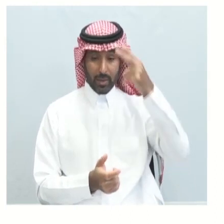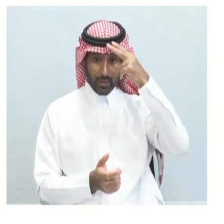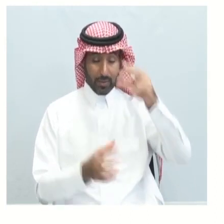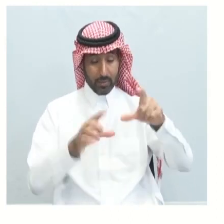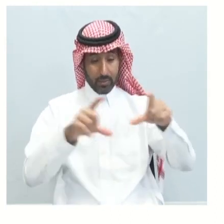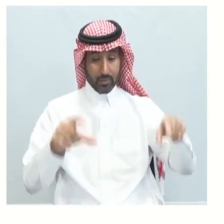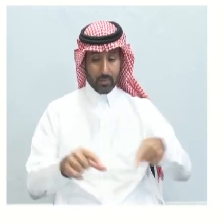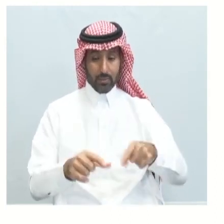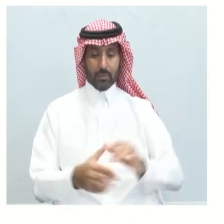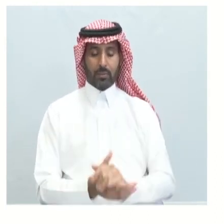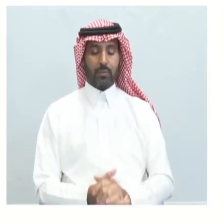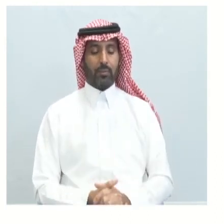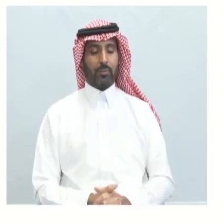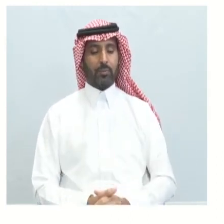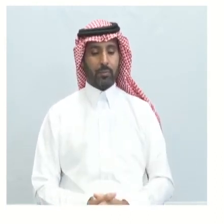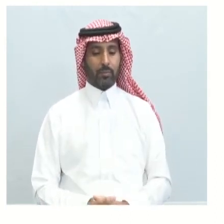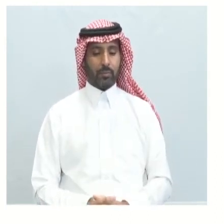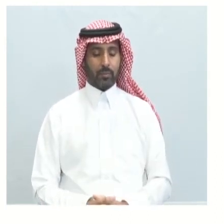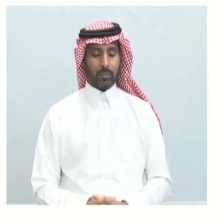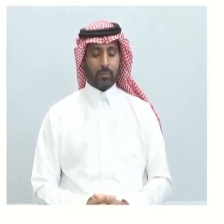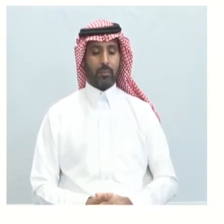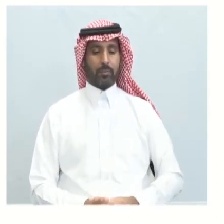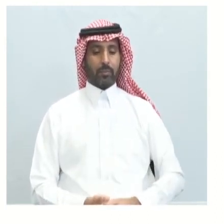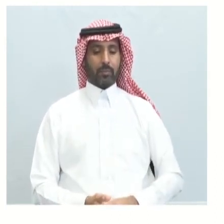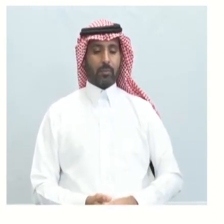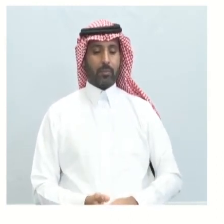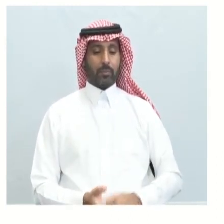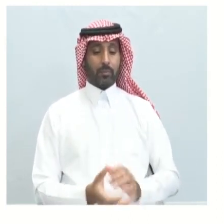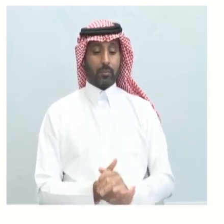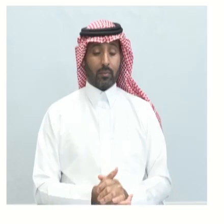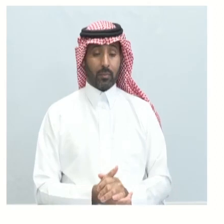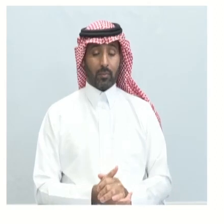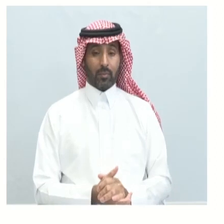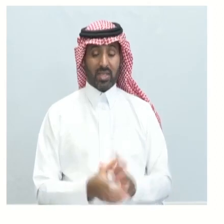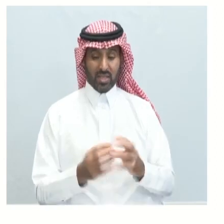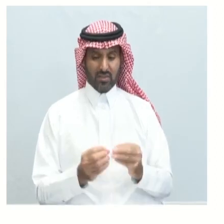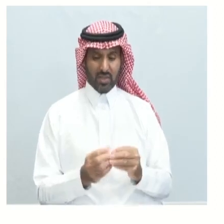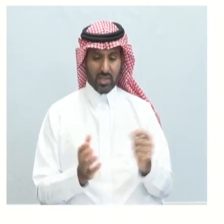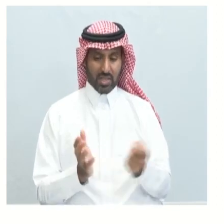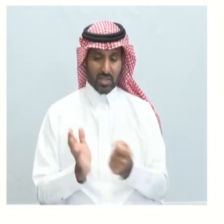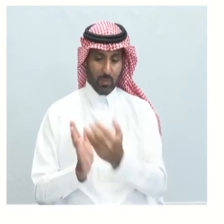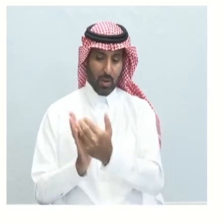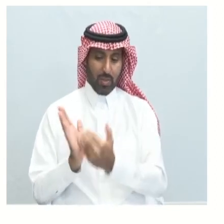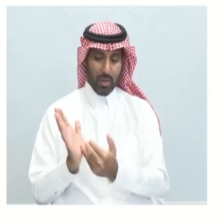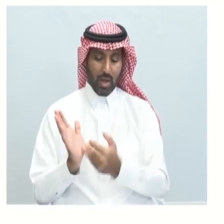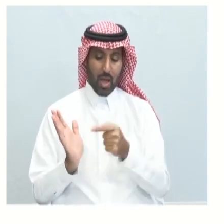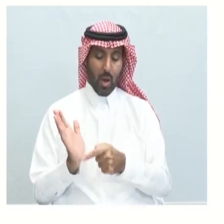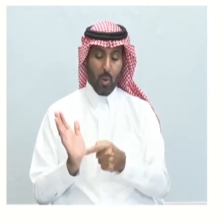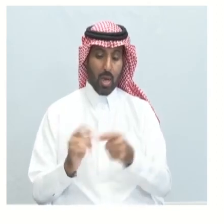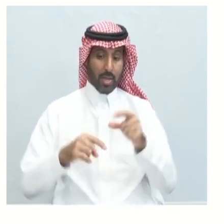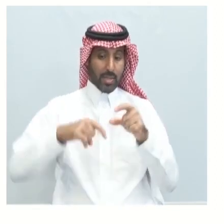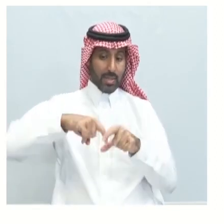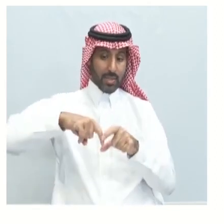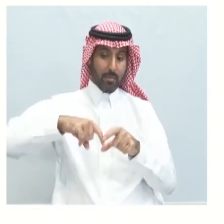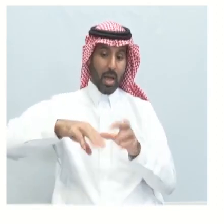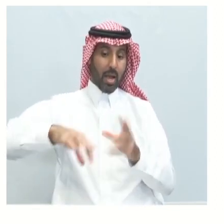العربي والدرع العربي في التحليل سجل ملاحظاتك حول النسبه التي